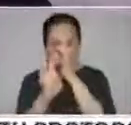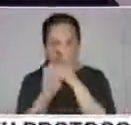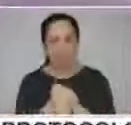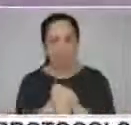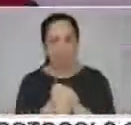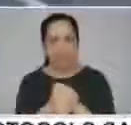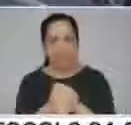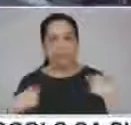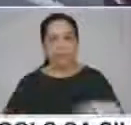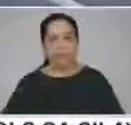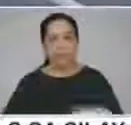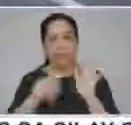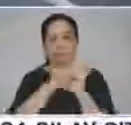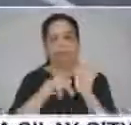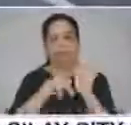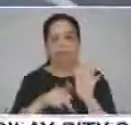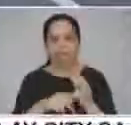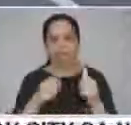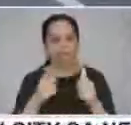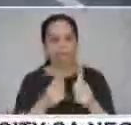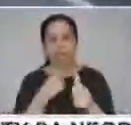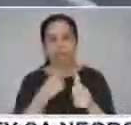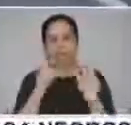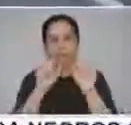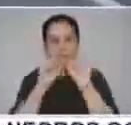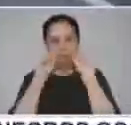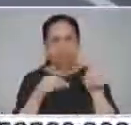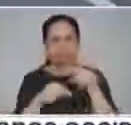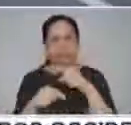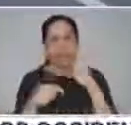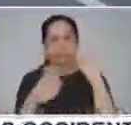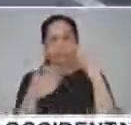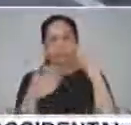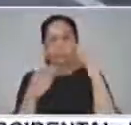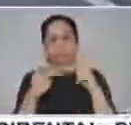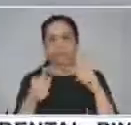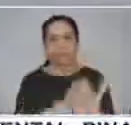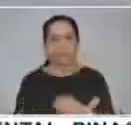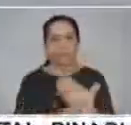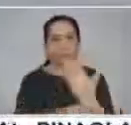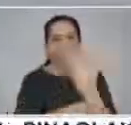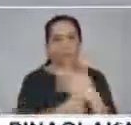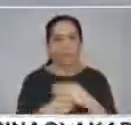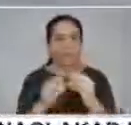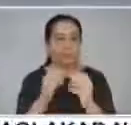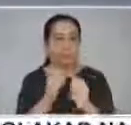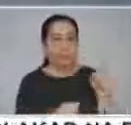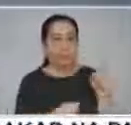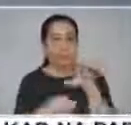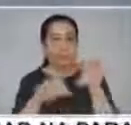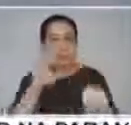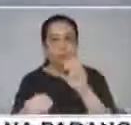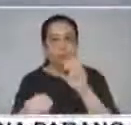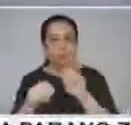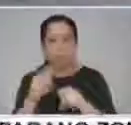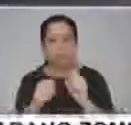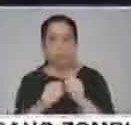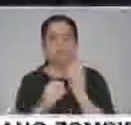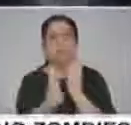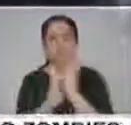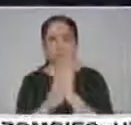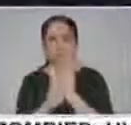na bumabiyahe dito sa Commonwealth Avenue. Kaya ngayong umaga ay mahigpit nilang huhulihin ang mga modern jeepneys at diretso